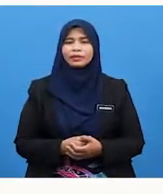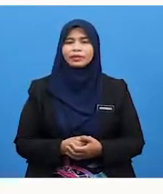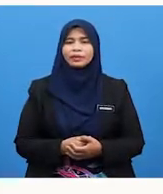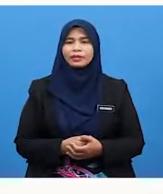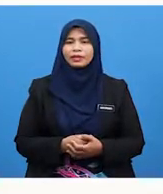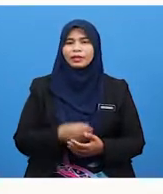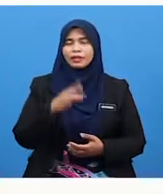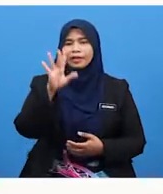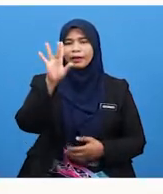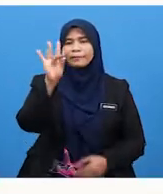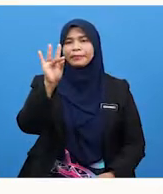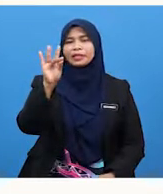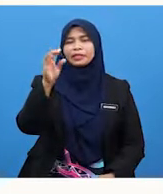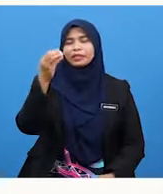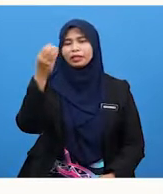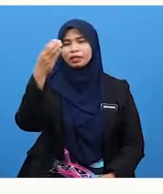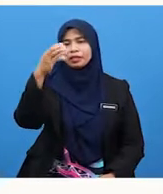Bundarkan